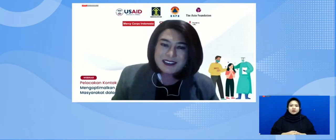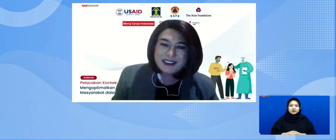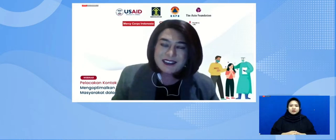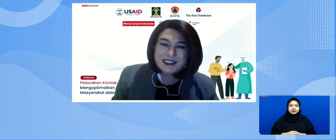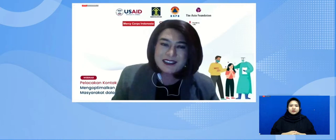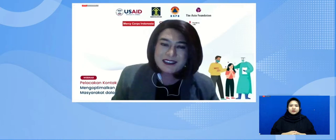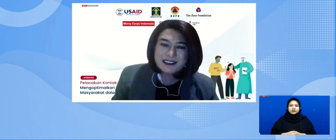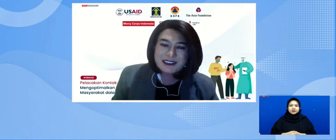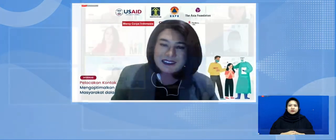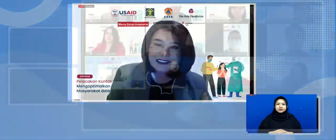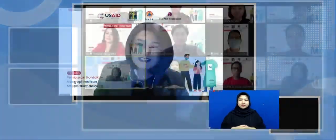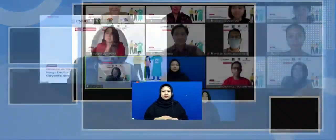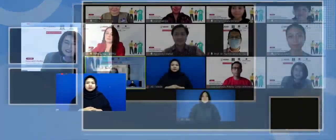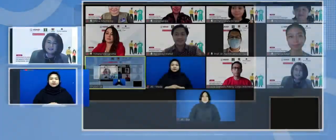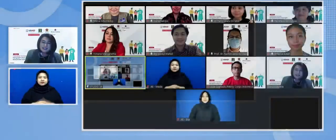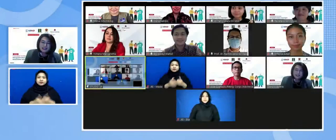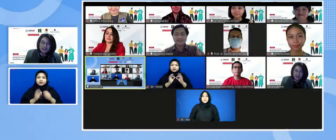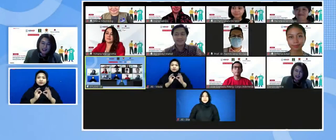On kamera,